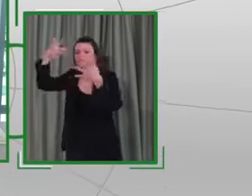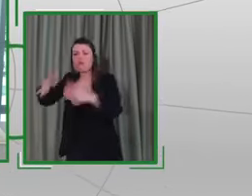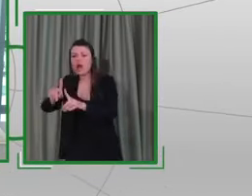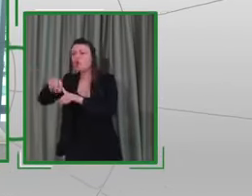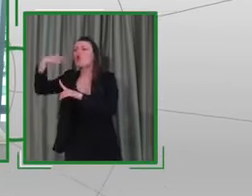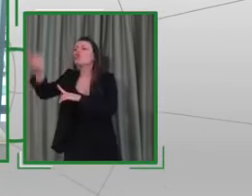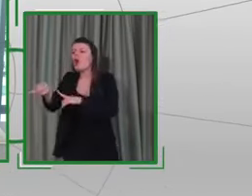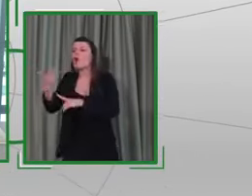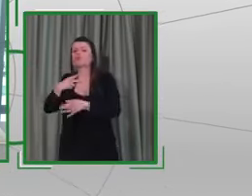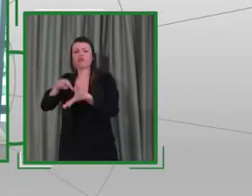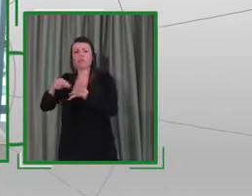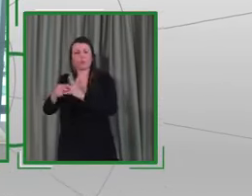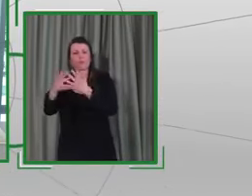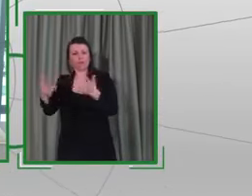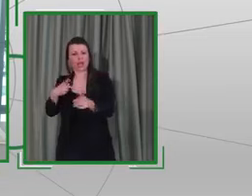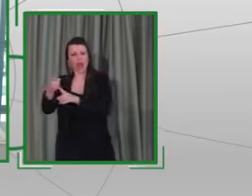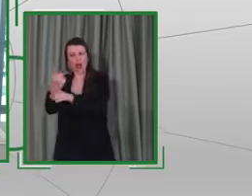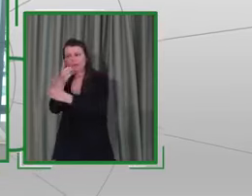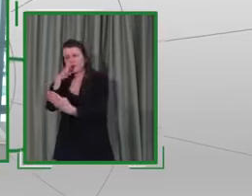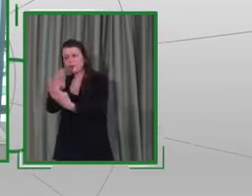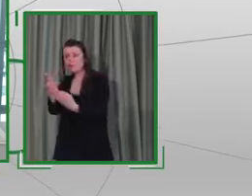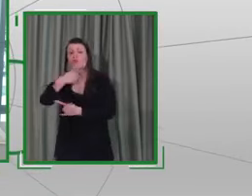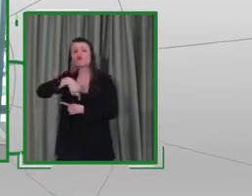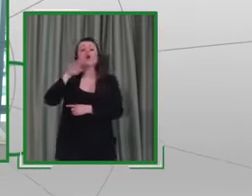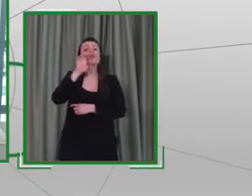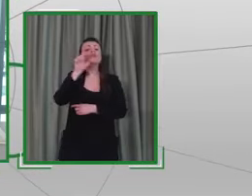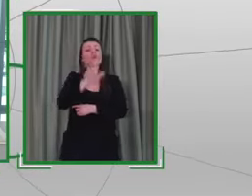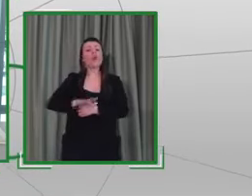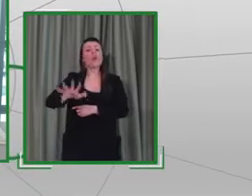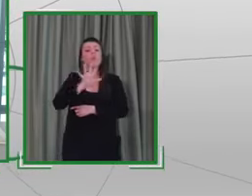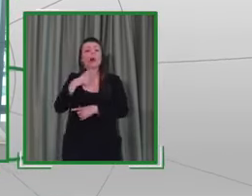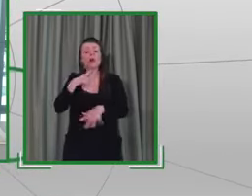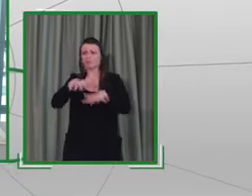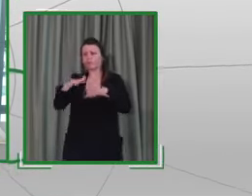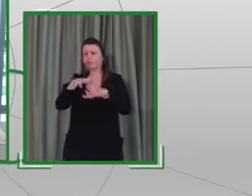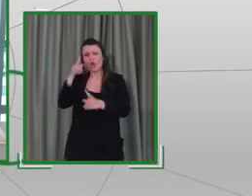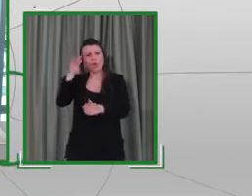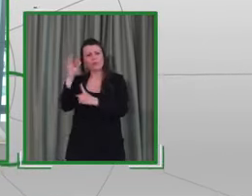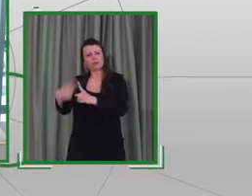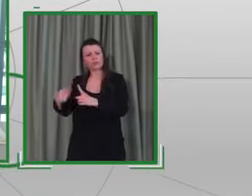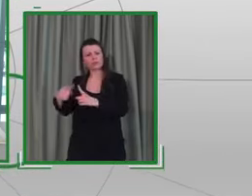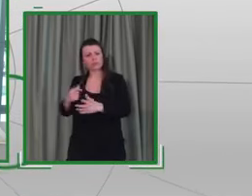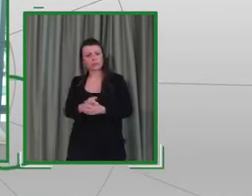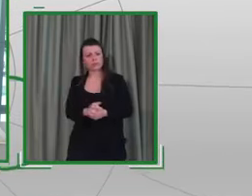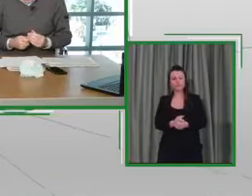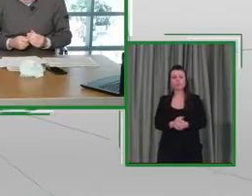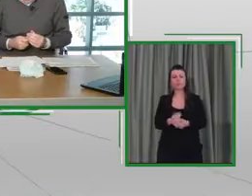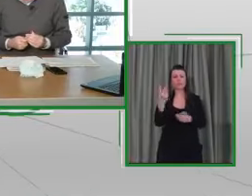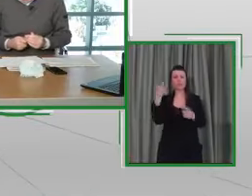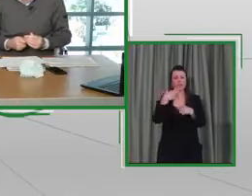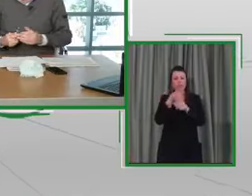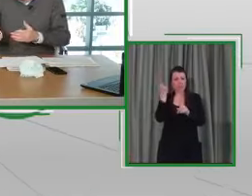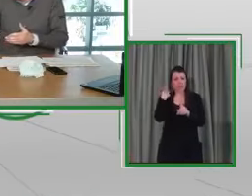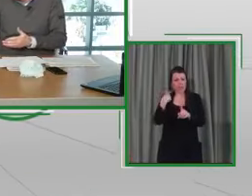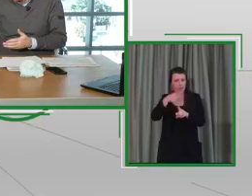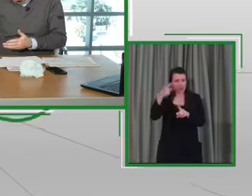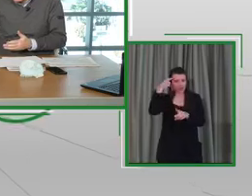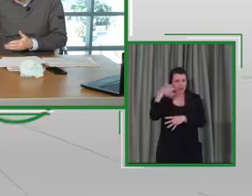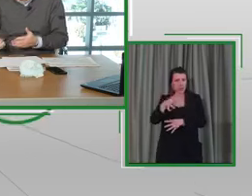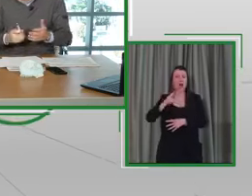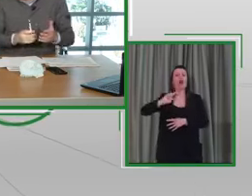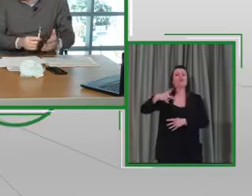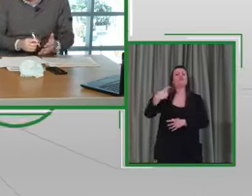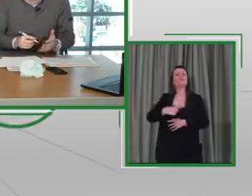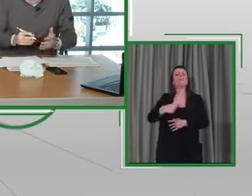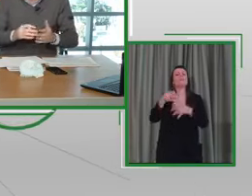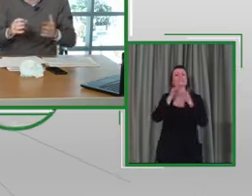come regione lombardia ieri sapete ha fatto solo fabrizio il vice presente sala la il punto stampa